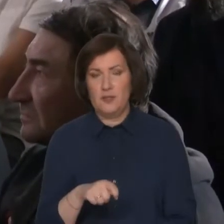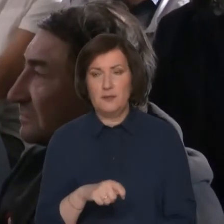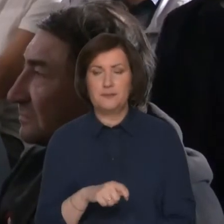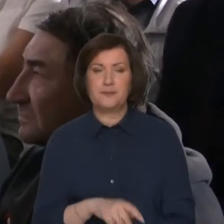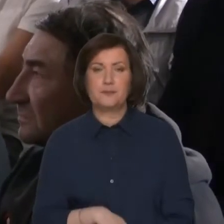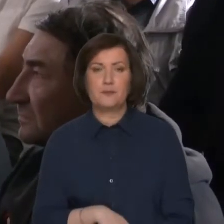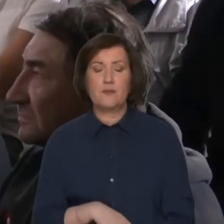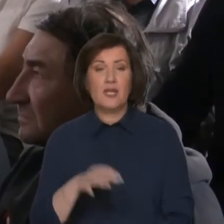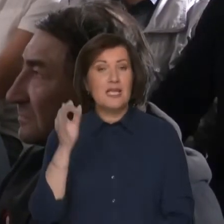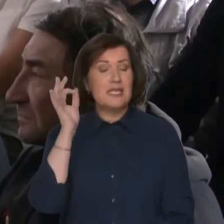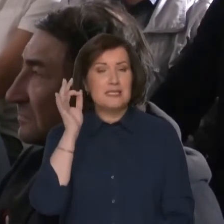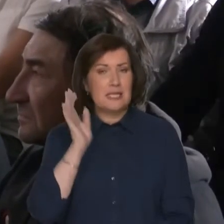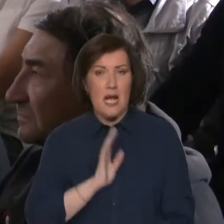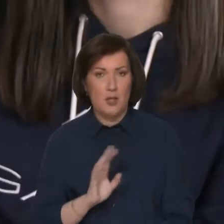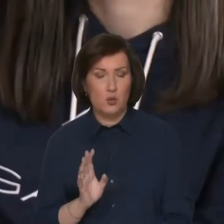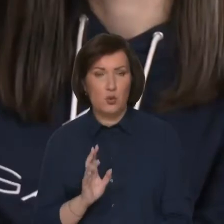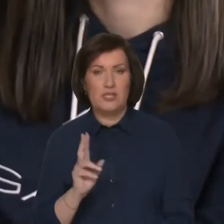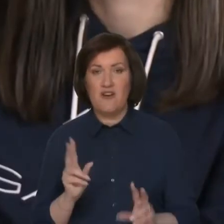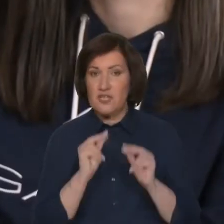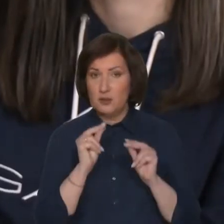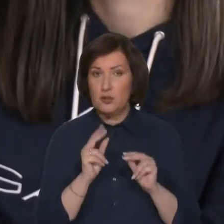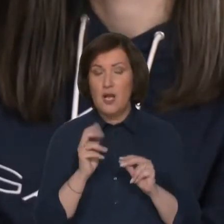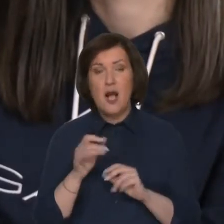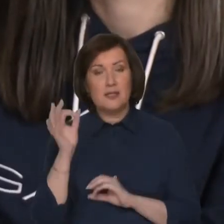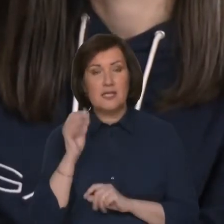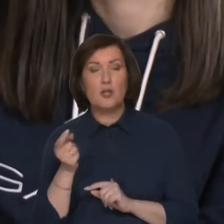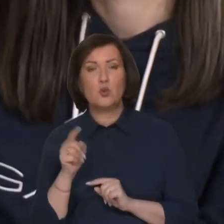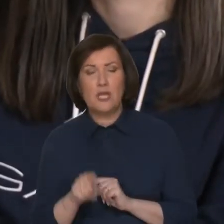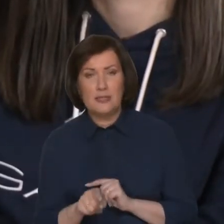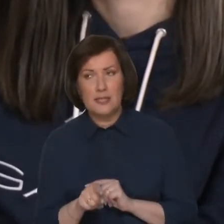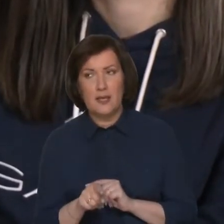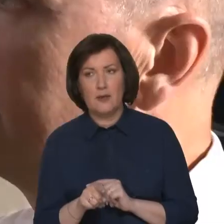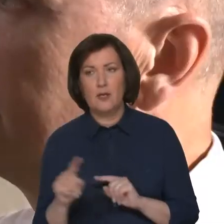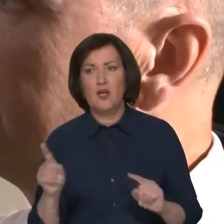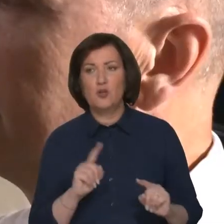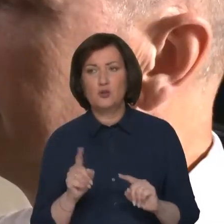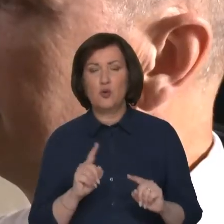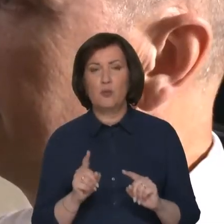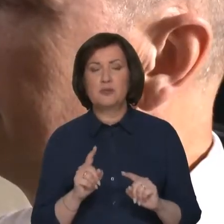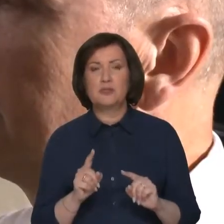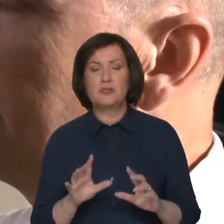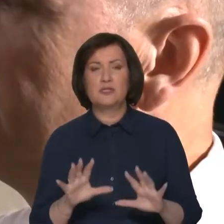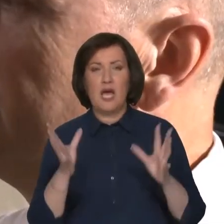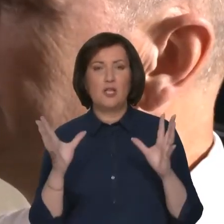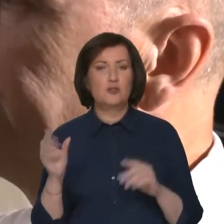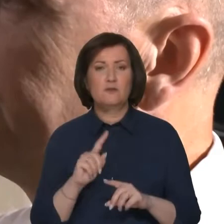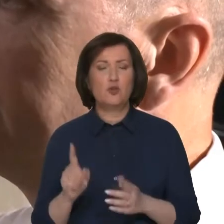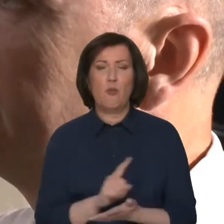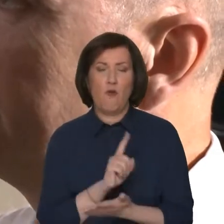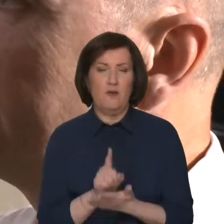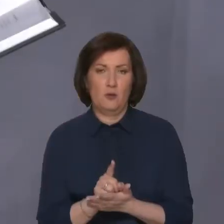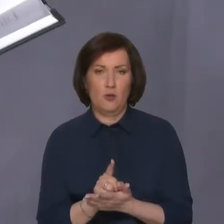згадуй на вдачу, а згадуй на те, щоб сталося все, що